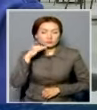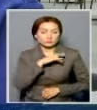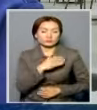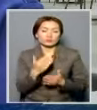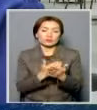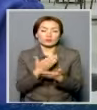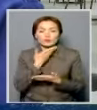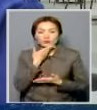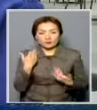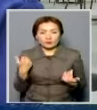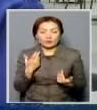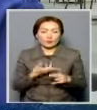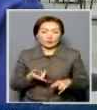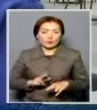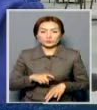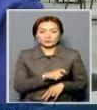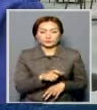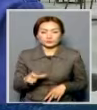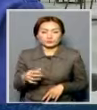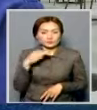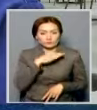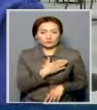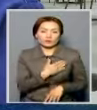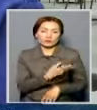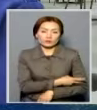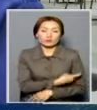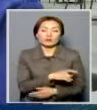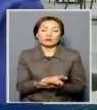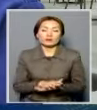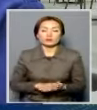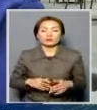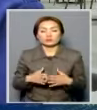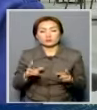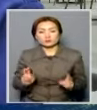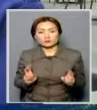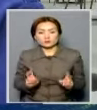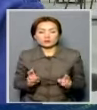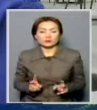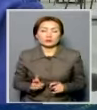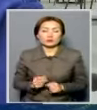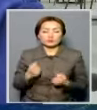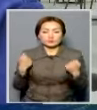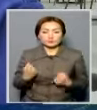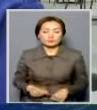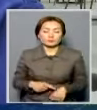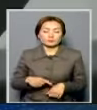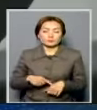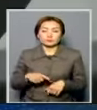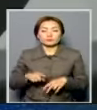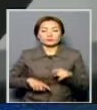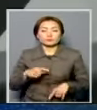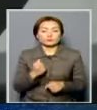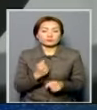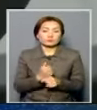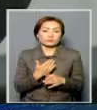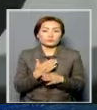программы нету и поэтому люди после больницы лежат дома ничего не могут их не родственники не знает что